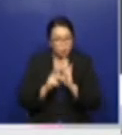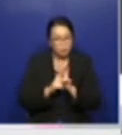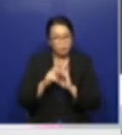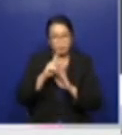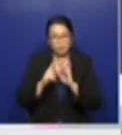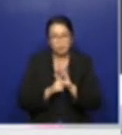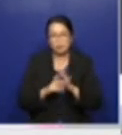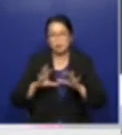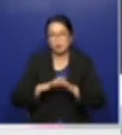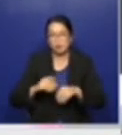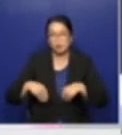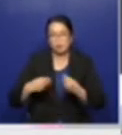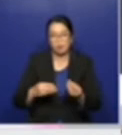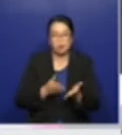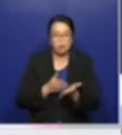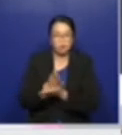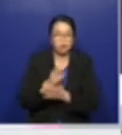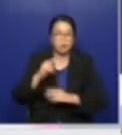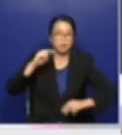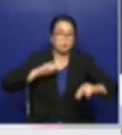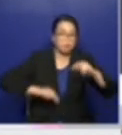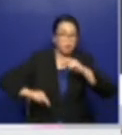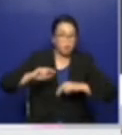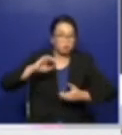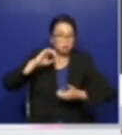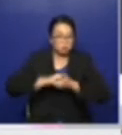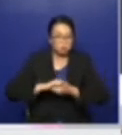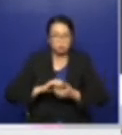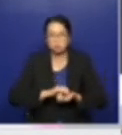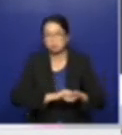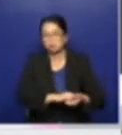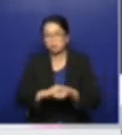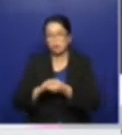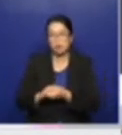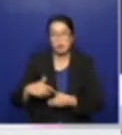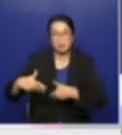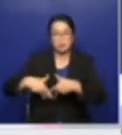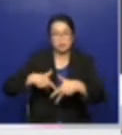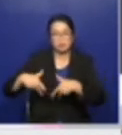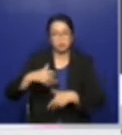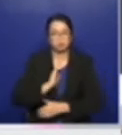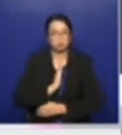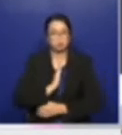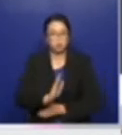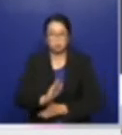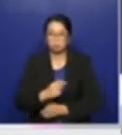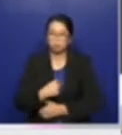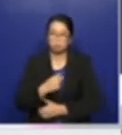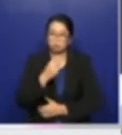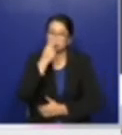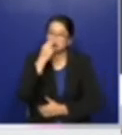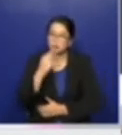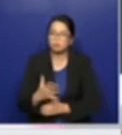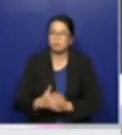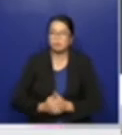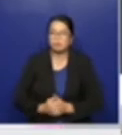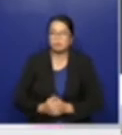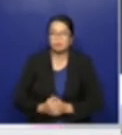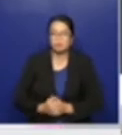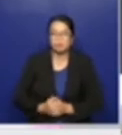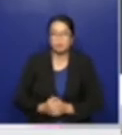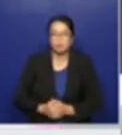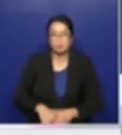พนักงานสอบสวนให้ฝ่ายปกครองมาร่วมกันเพื่อประชาชนจะได้รับความเป็นธรรมยังไม่เห็นเลยนี่ครับว่า